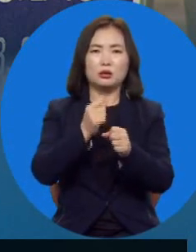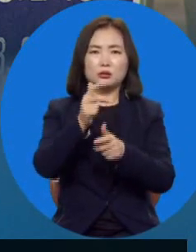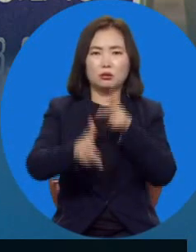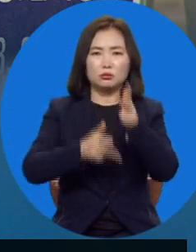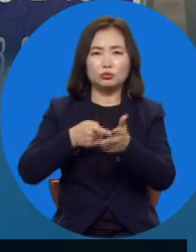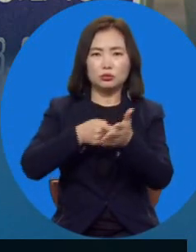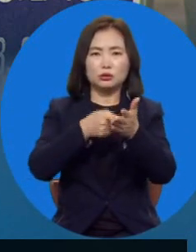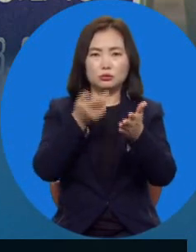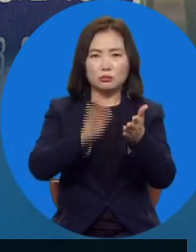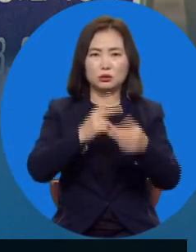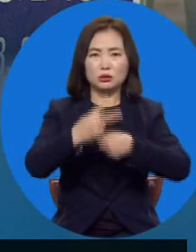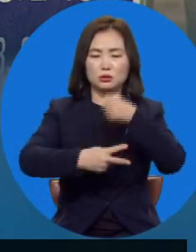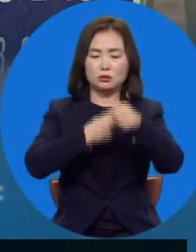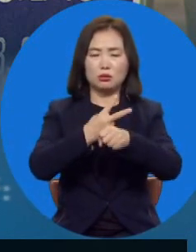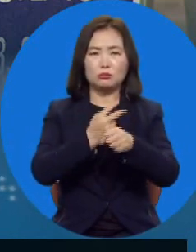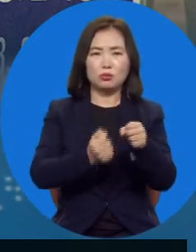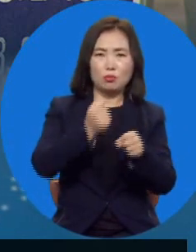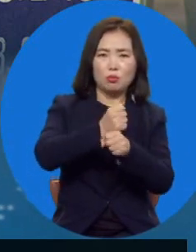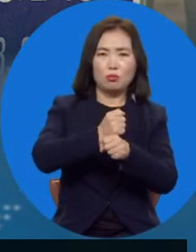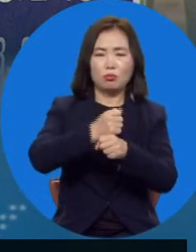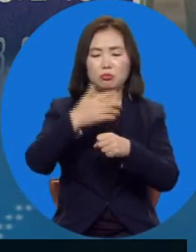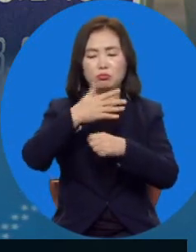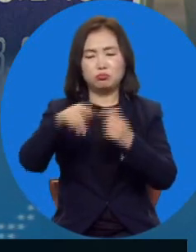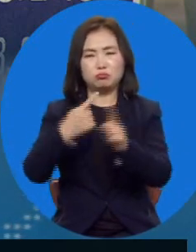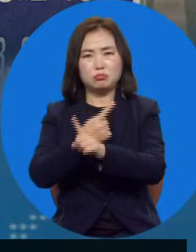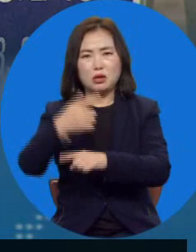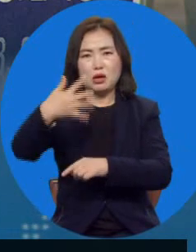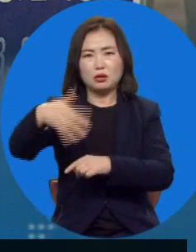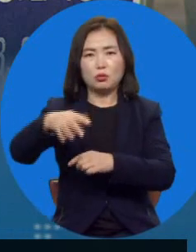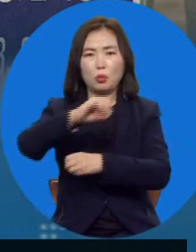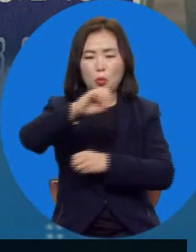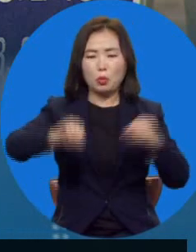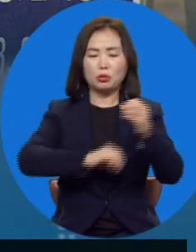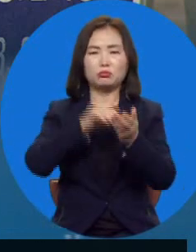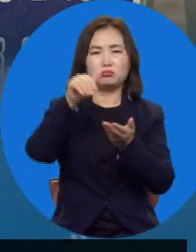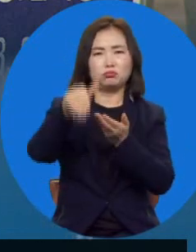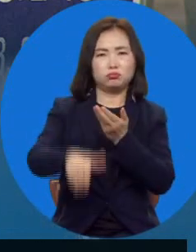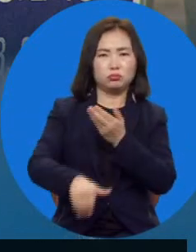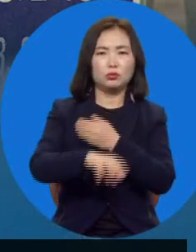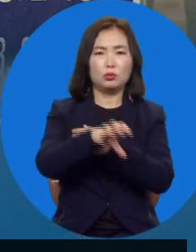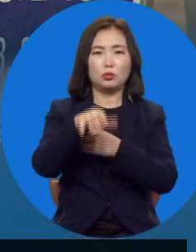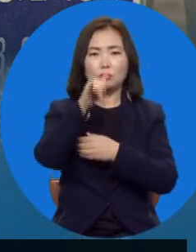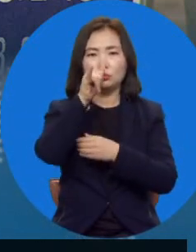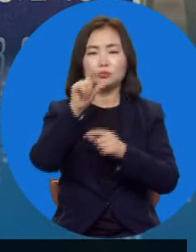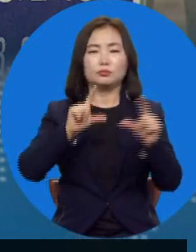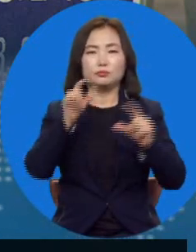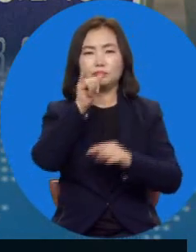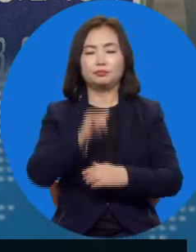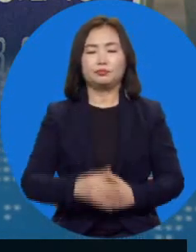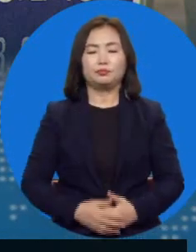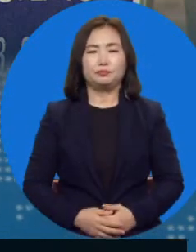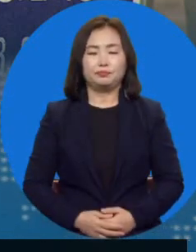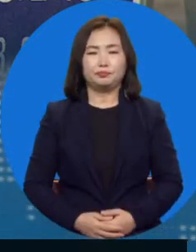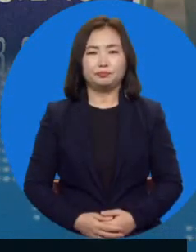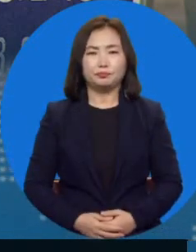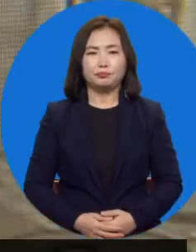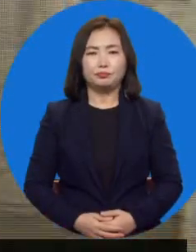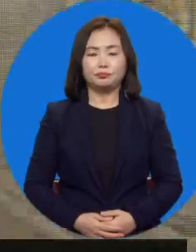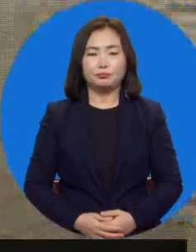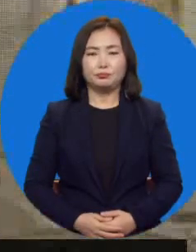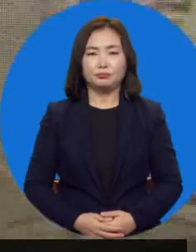2년이 되도록 재건과 복구는 유언 하고 오히려 상황이 더 나빠진 곳도 있습니다 보도에 김기영 기자입니다